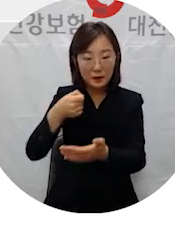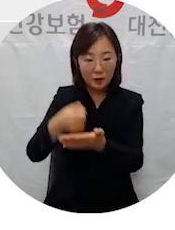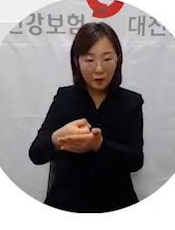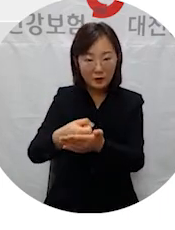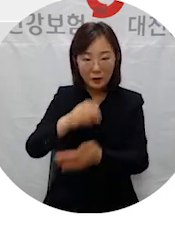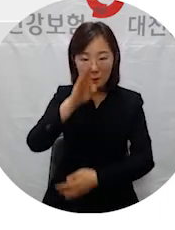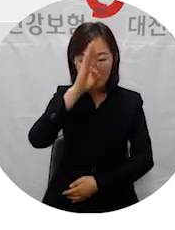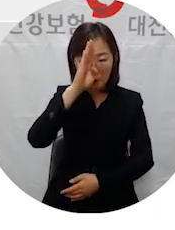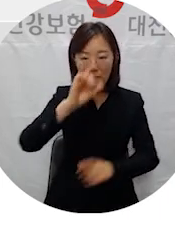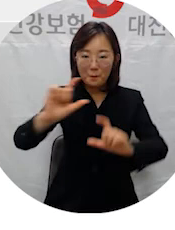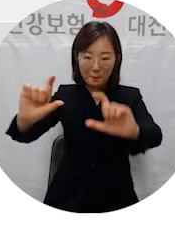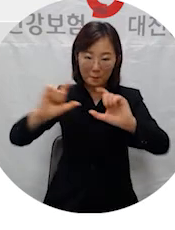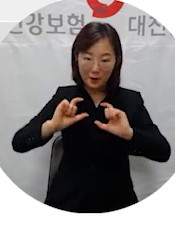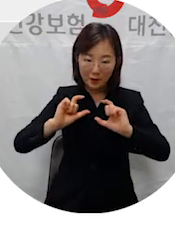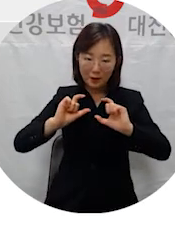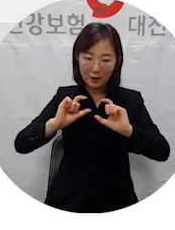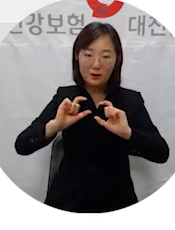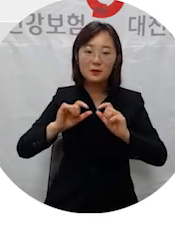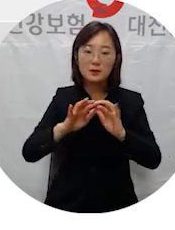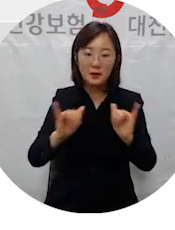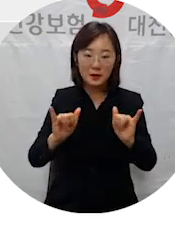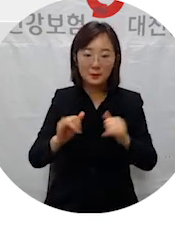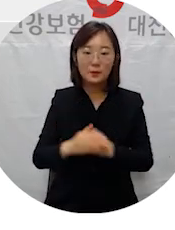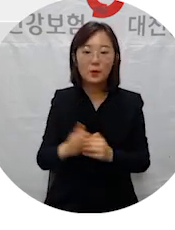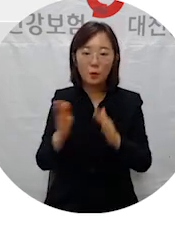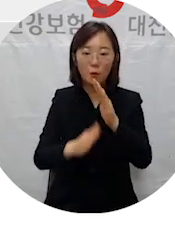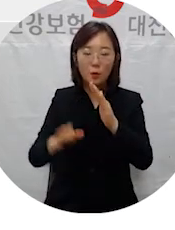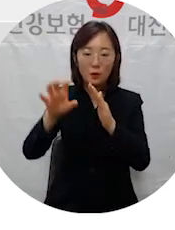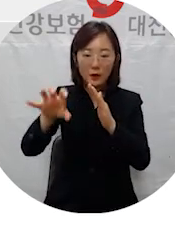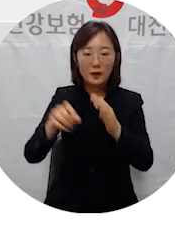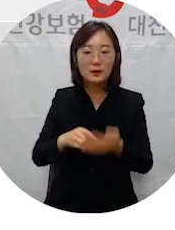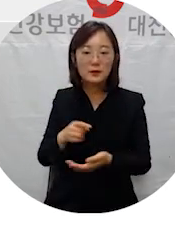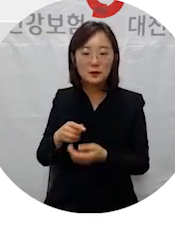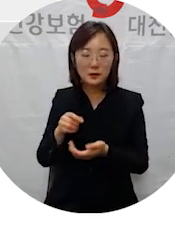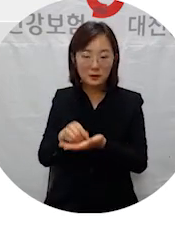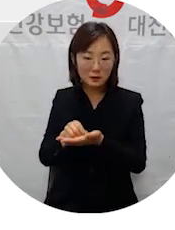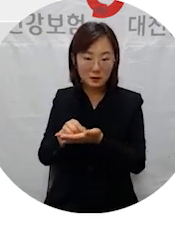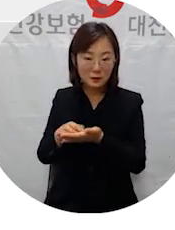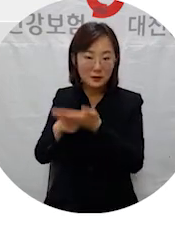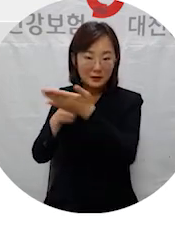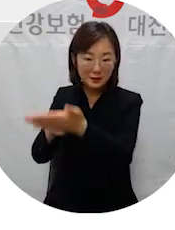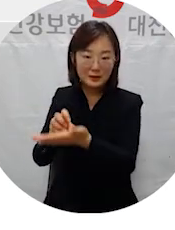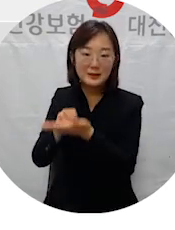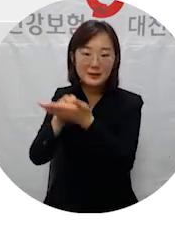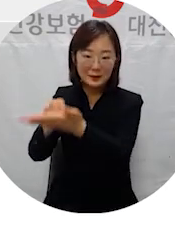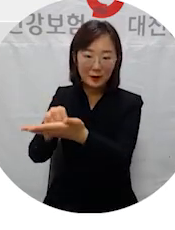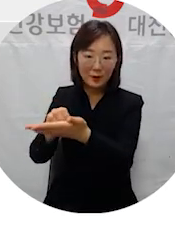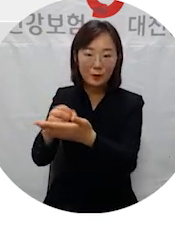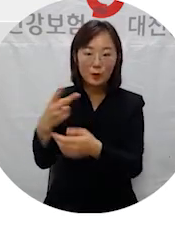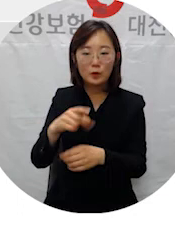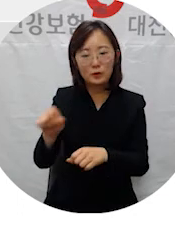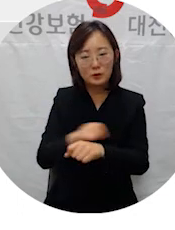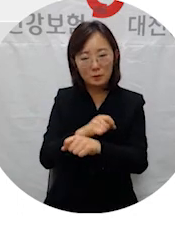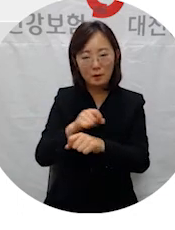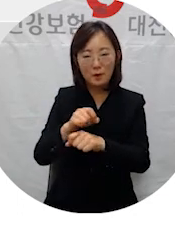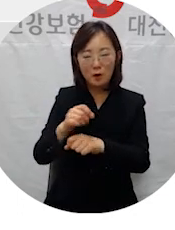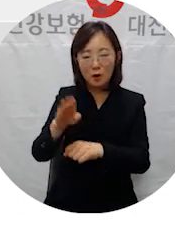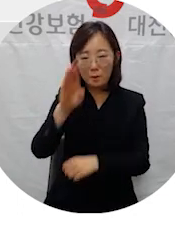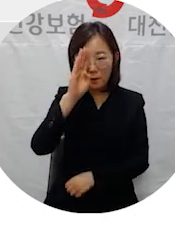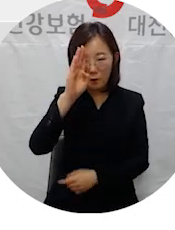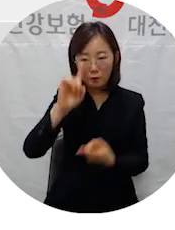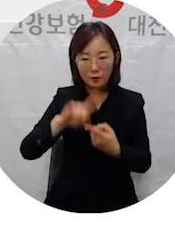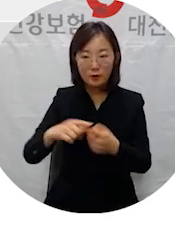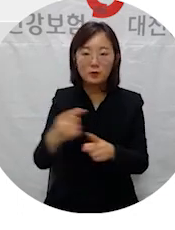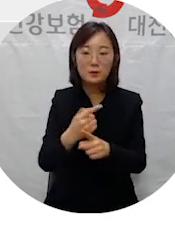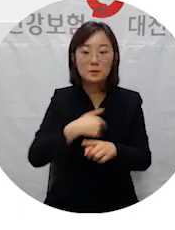산정 특례 제도가 있습니다. 산정 특례 적용 질환으로 확진받은 자가 공단에 등록